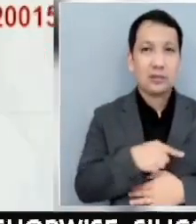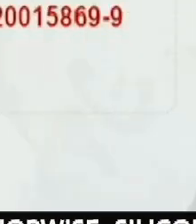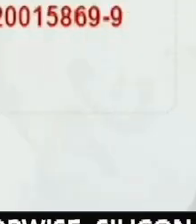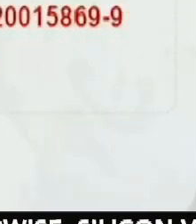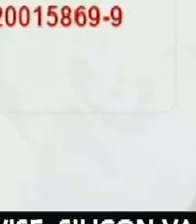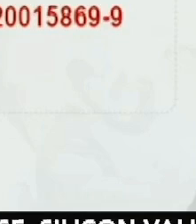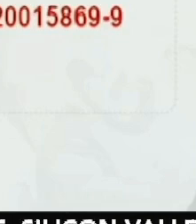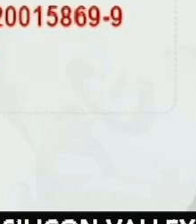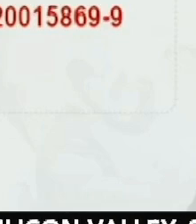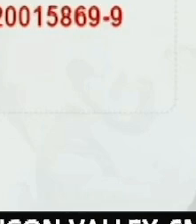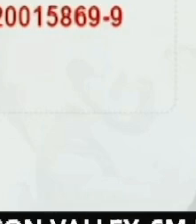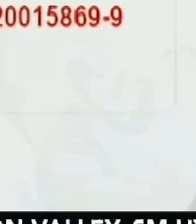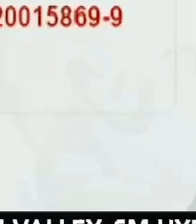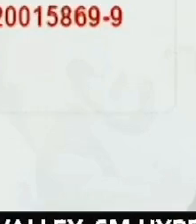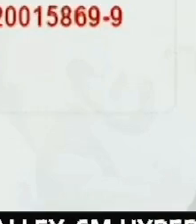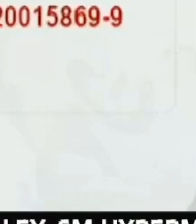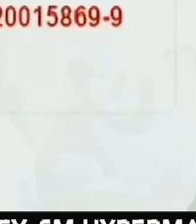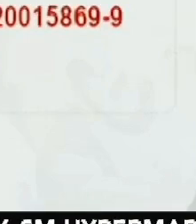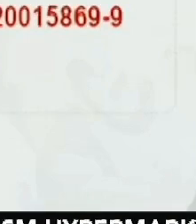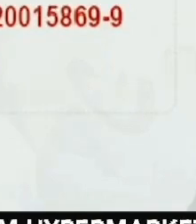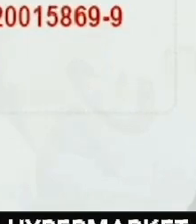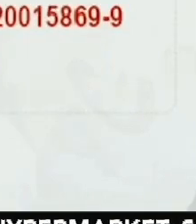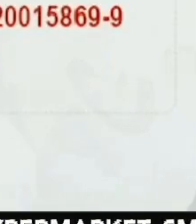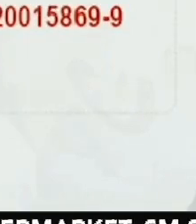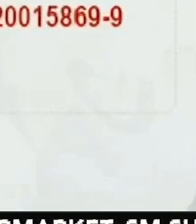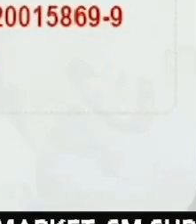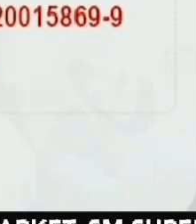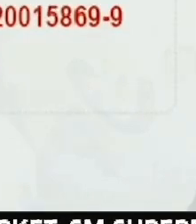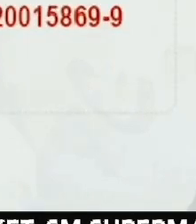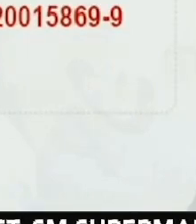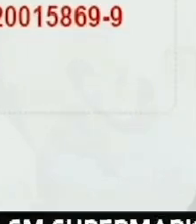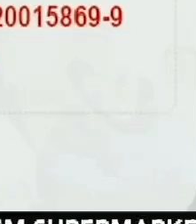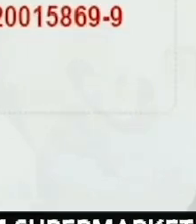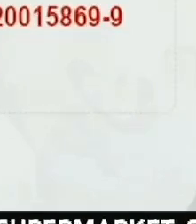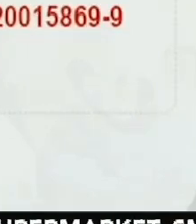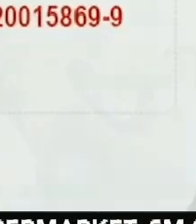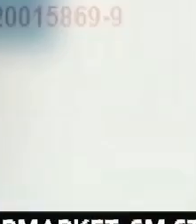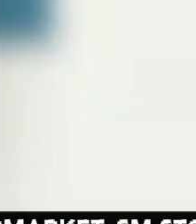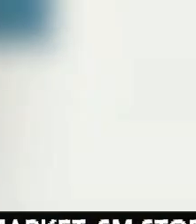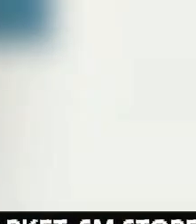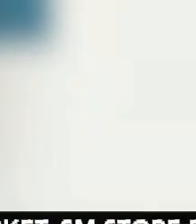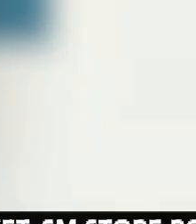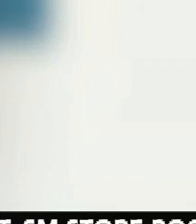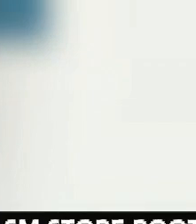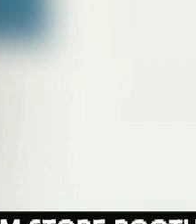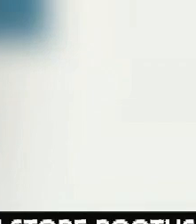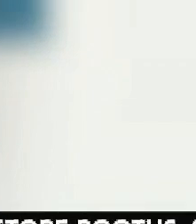makiisa sa aming mga projects, maaari po kayo magdeposito sa aming mga bank account o